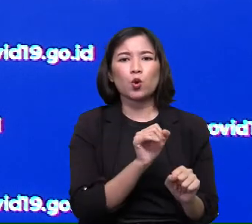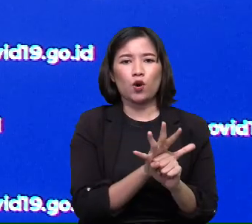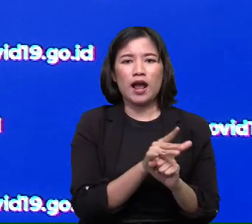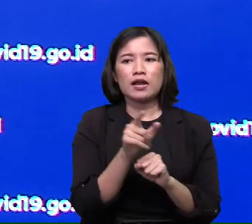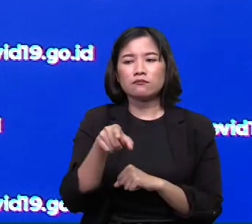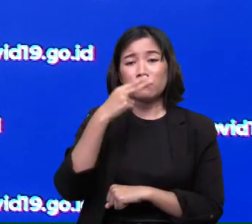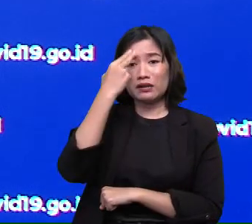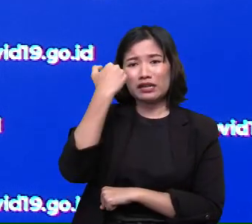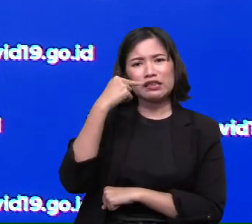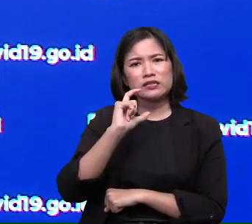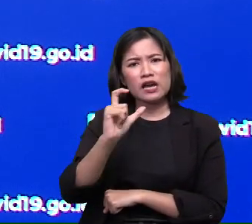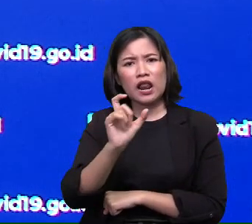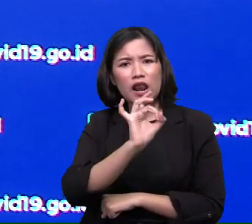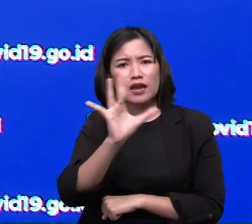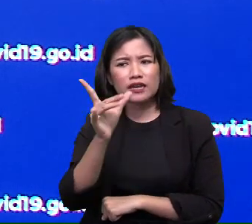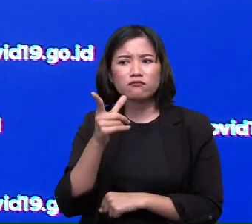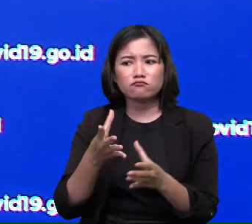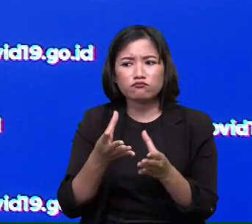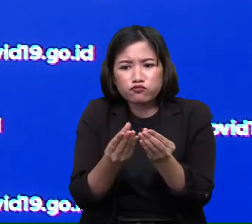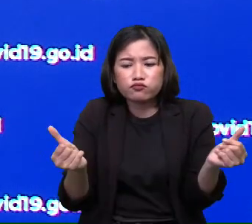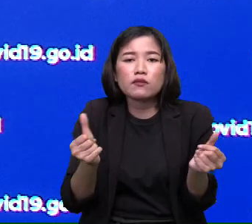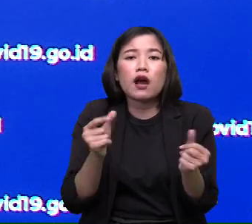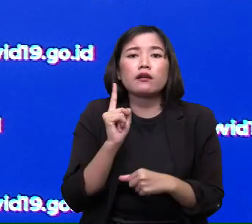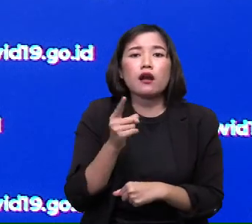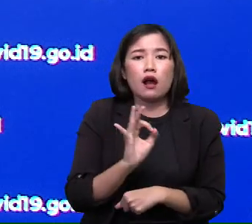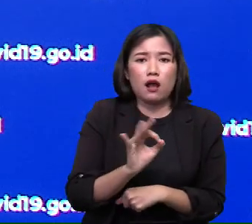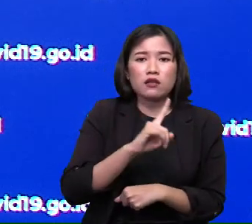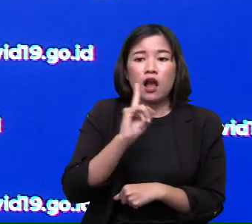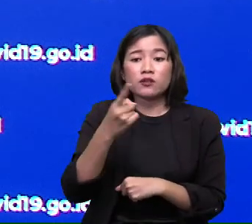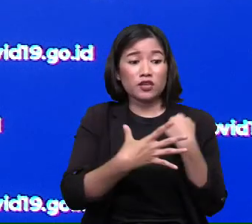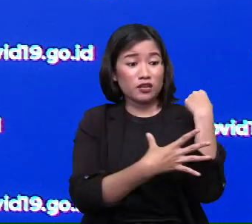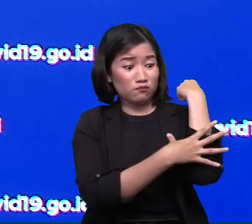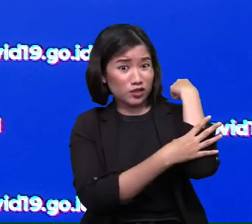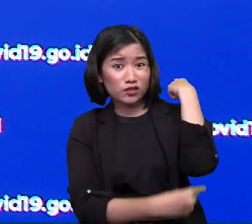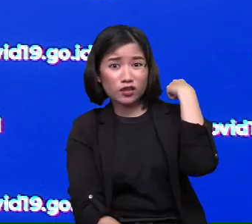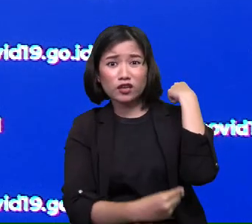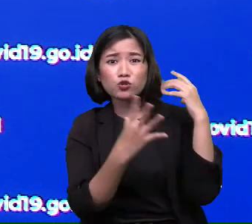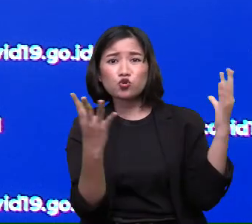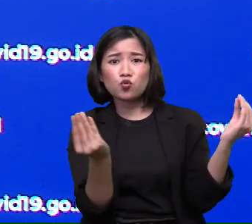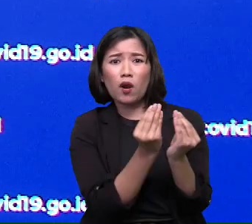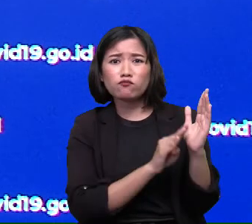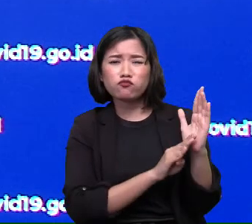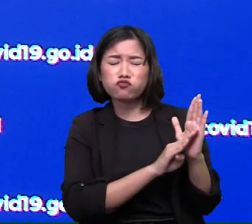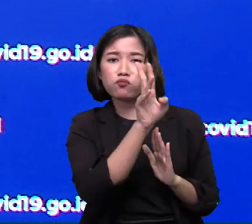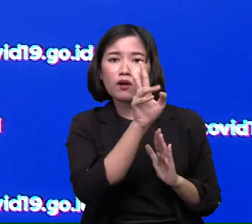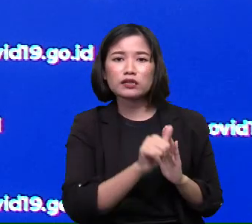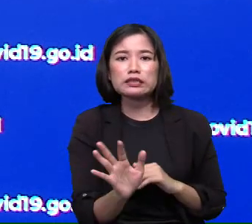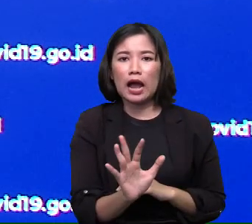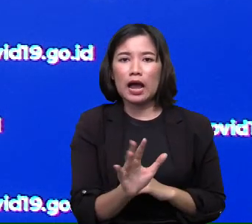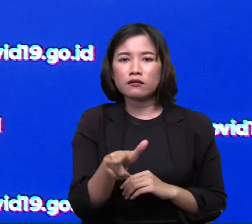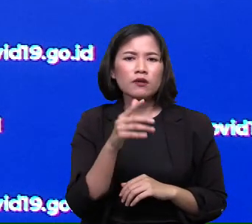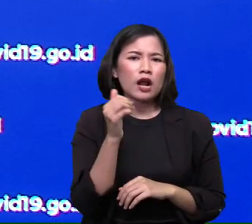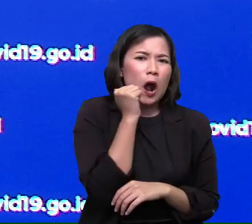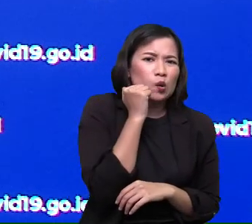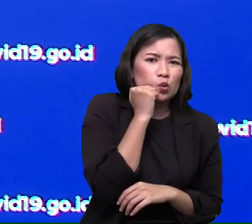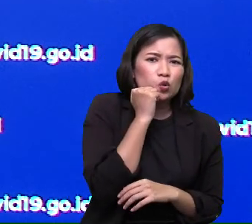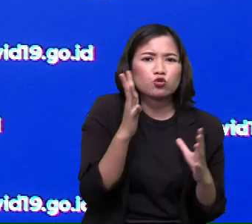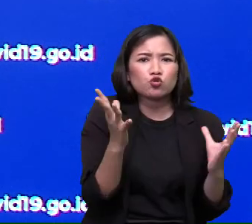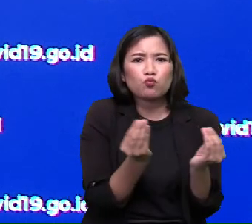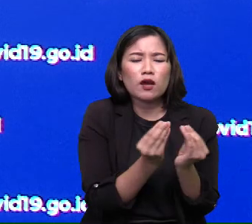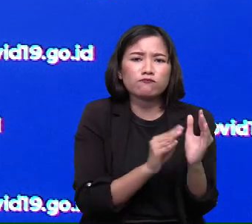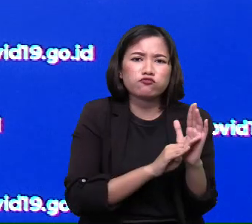bagi pemerintah untuk mengatasi mengatasinya jangan sampai Angka kemiskinan melonjak lagi termasuk pengangguran mungkin Rakyat sudah jemu untuk